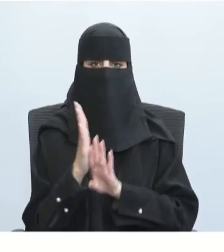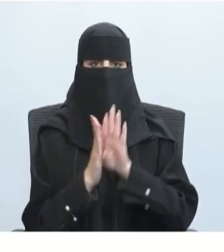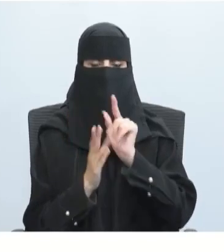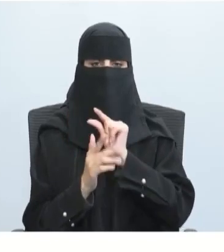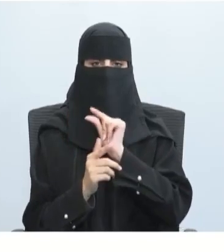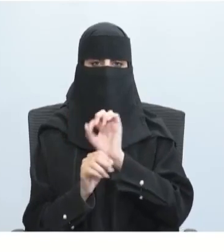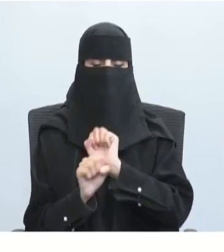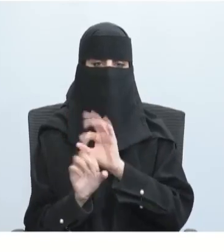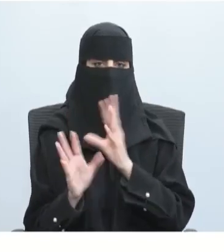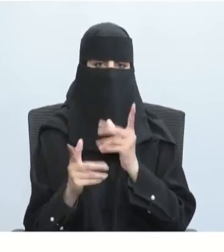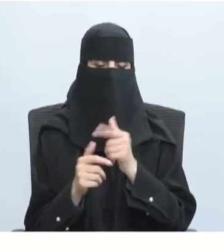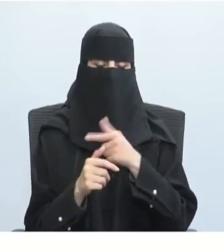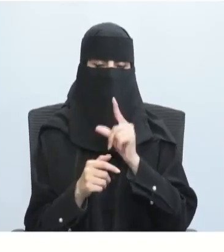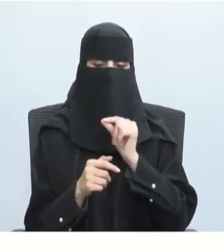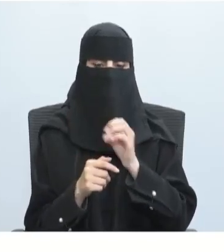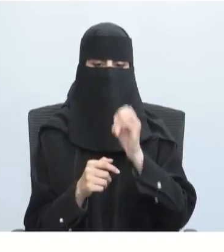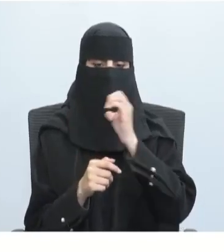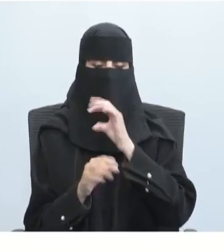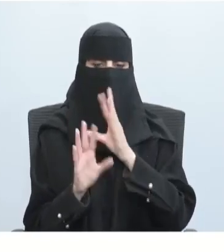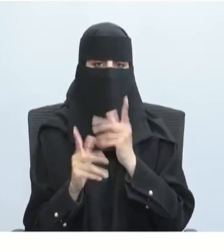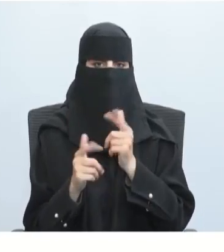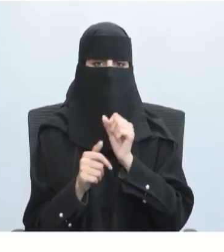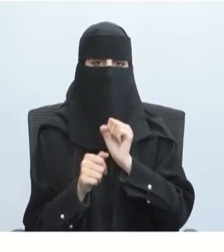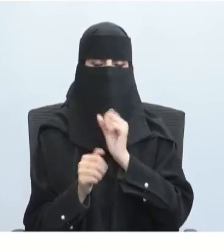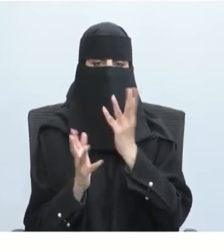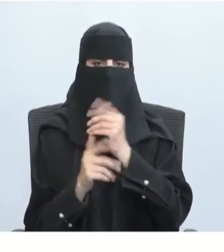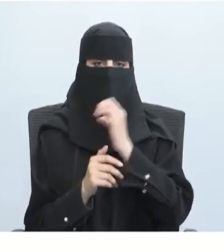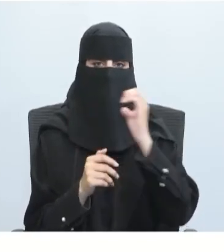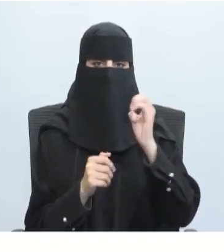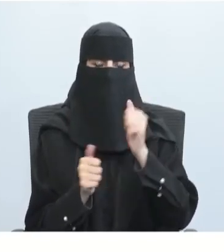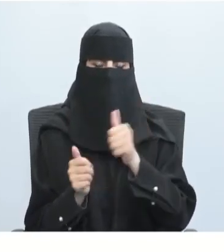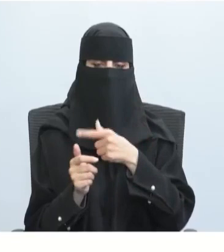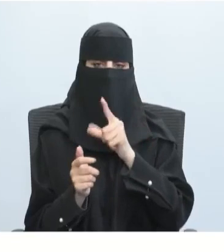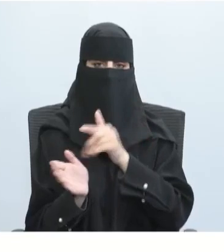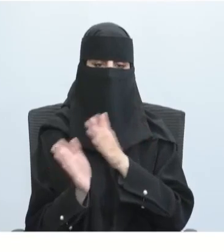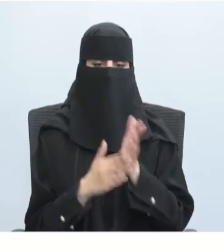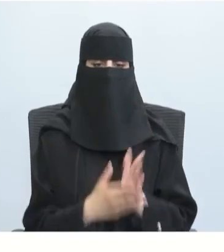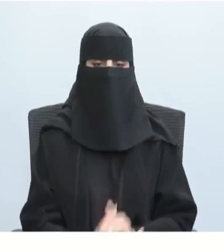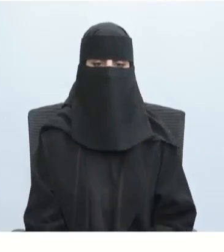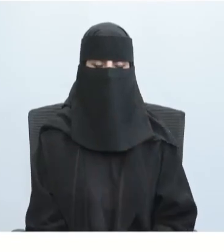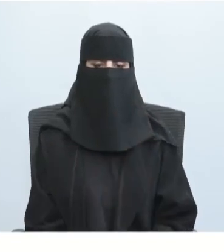اذا هي القيمه المستقبليه لمبلغ واحد اذا ج هي الاجابه